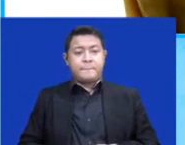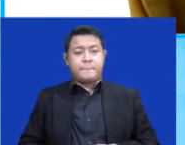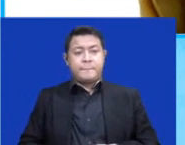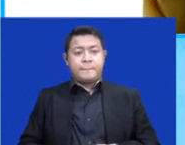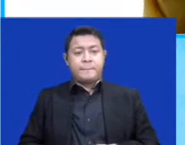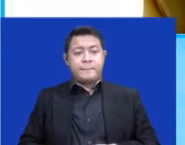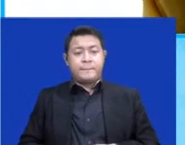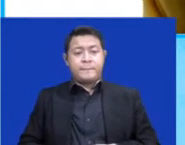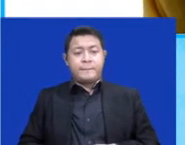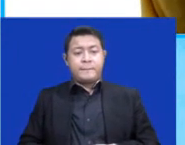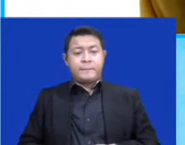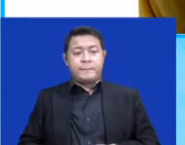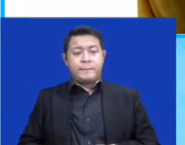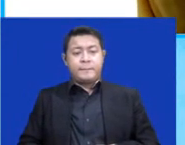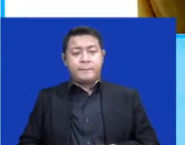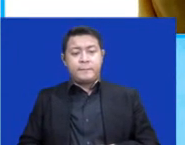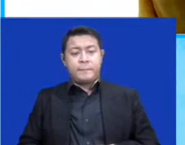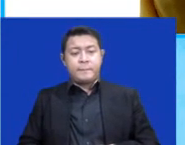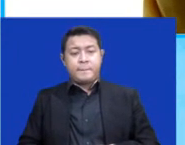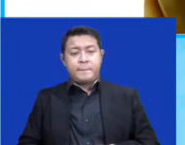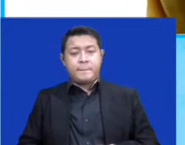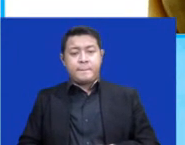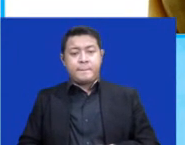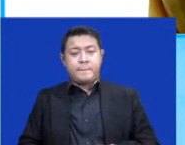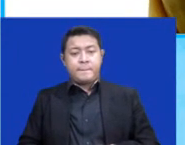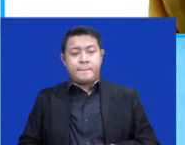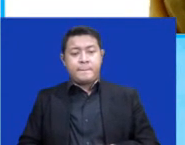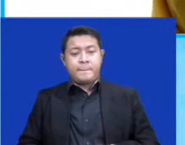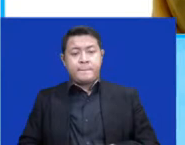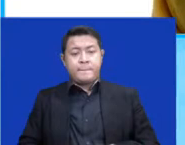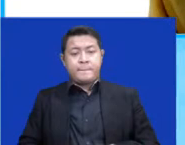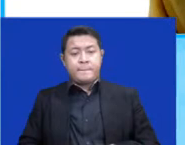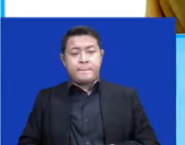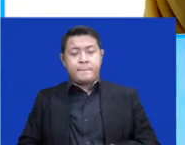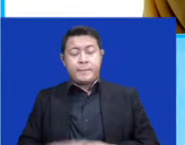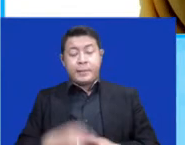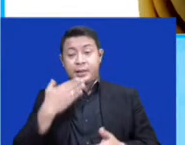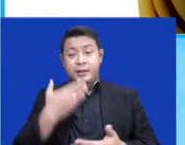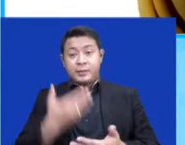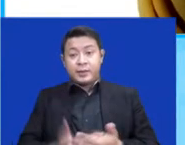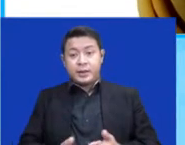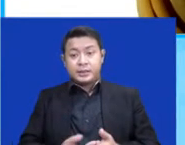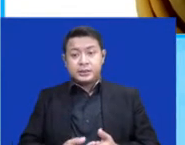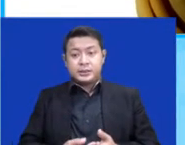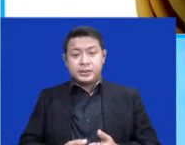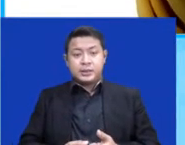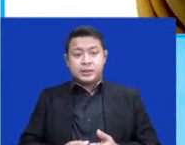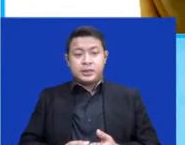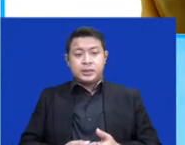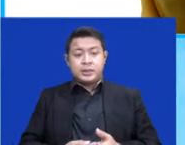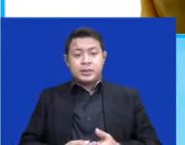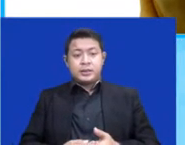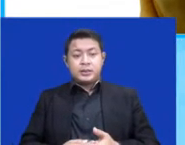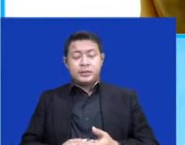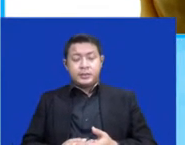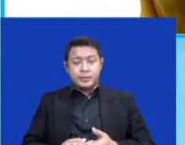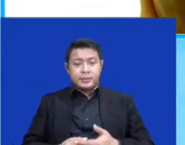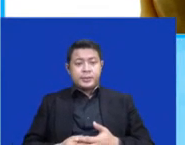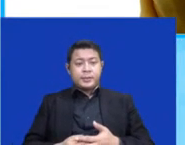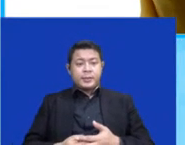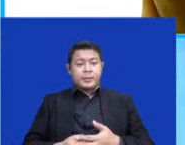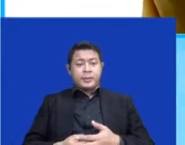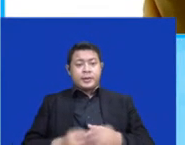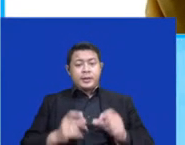Silakan Bu Hera. Ya, terima kasih Mbak Brigita. Ini pertanyaannya, terima kasih nih Salomo,